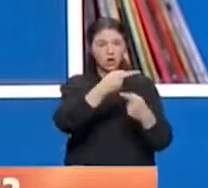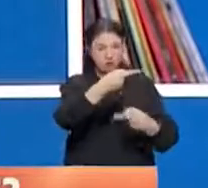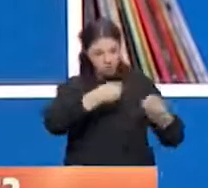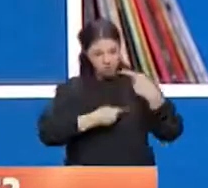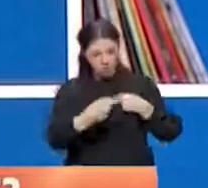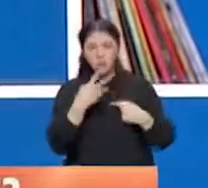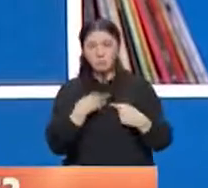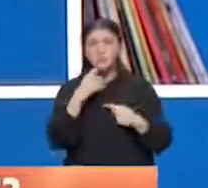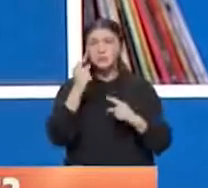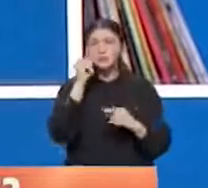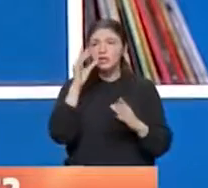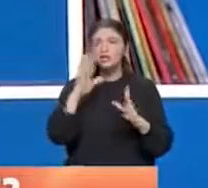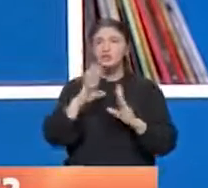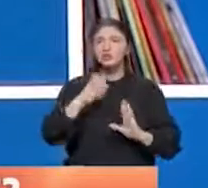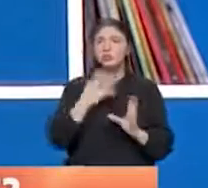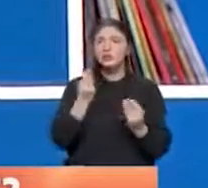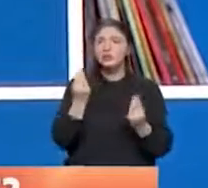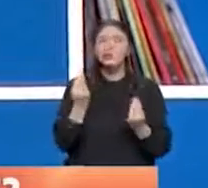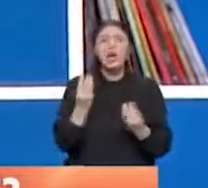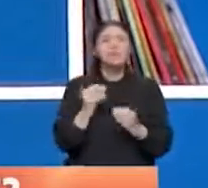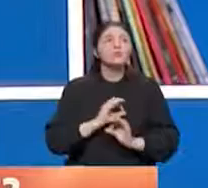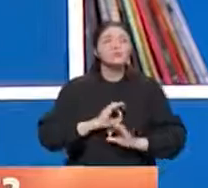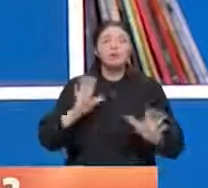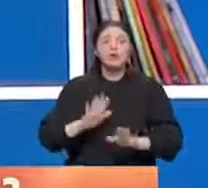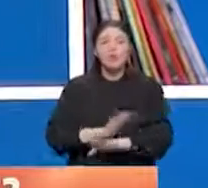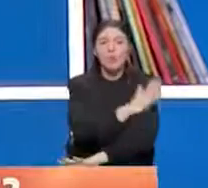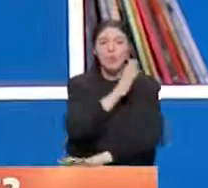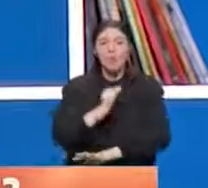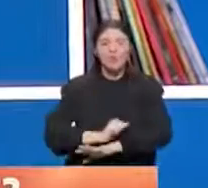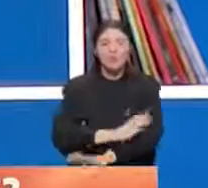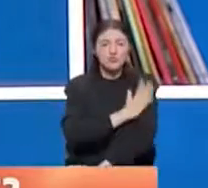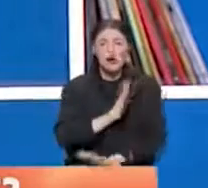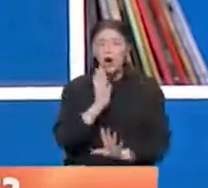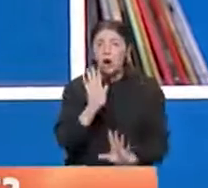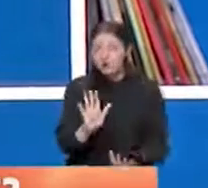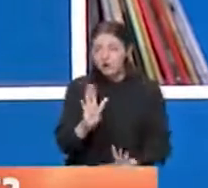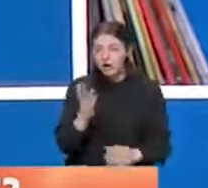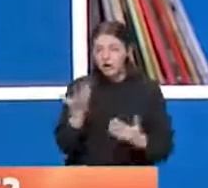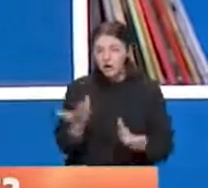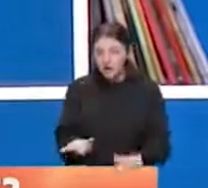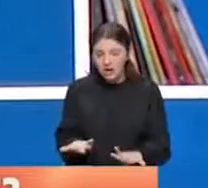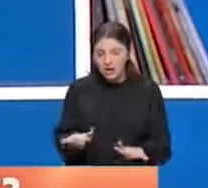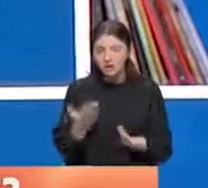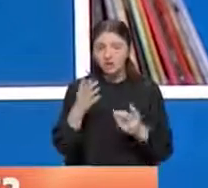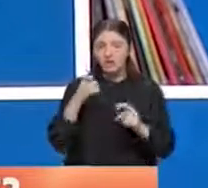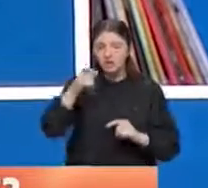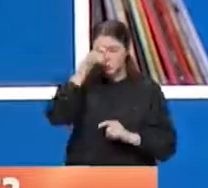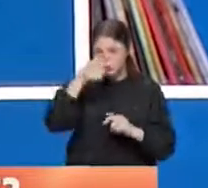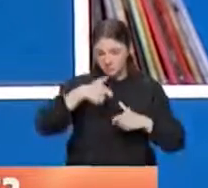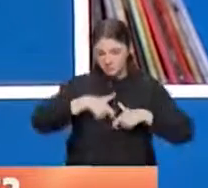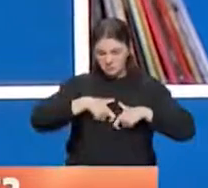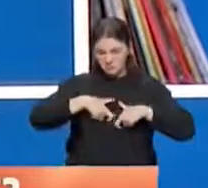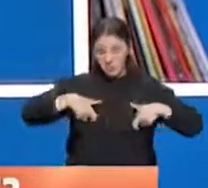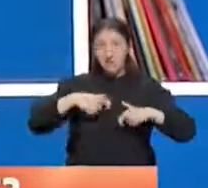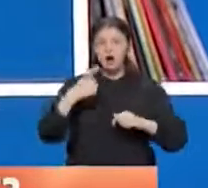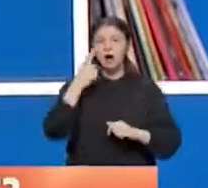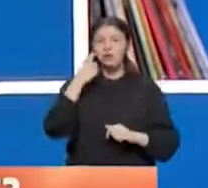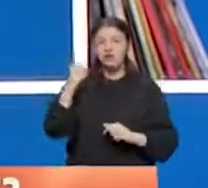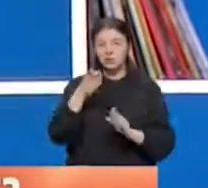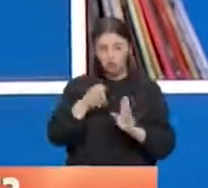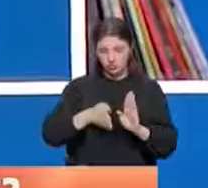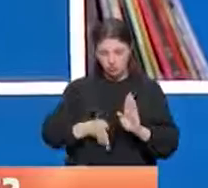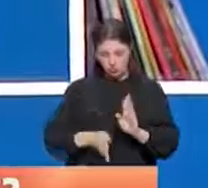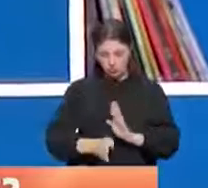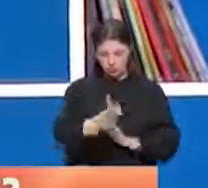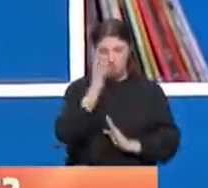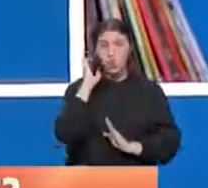insanın sahip olabileceği en büyük onurdur. Ama eğer Türk milliyetçisiyseniz ve Atatürk çizgisinde